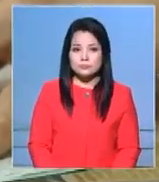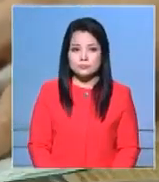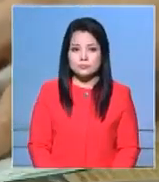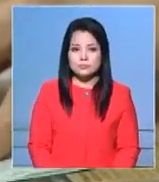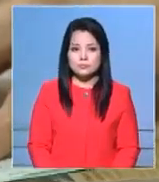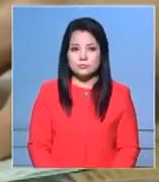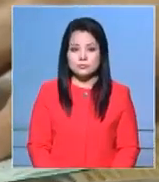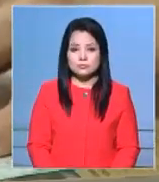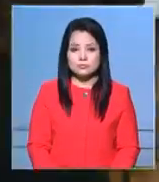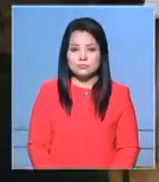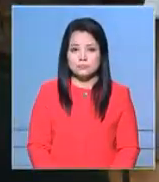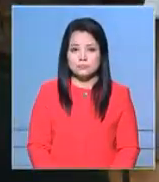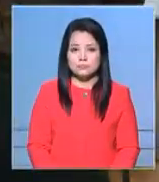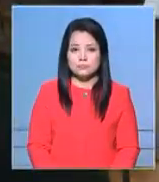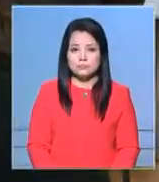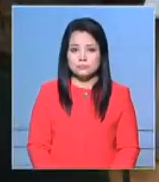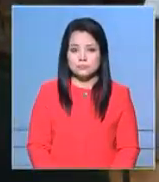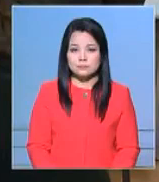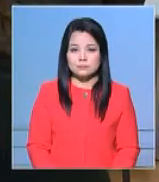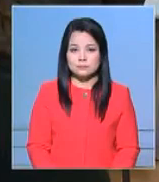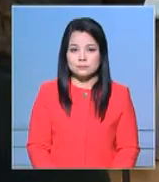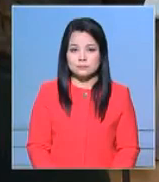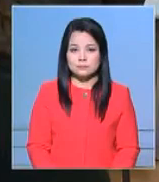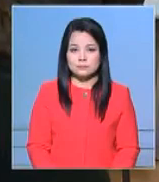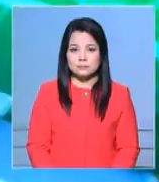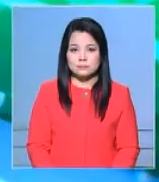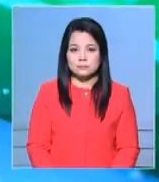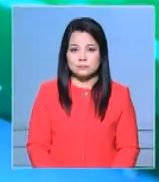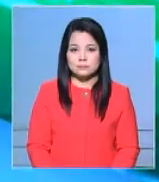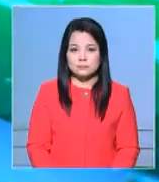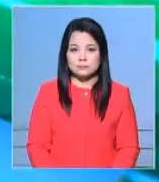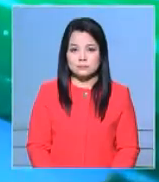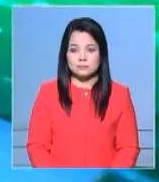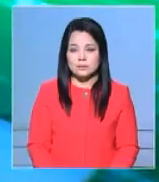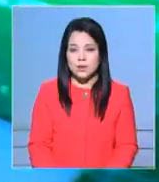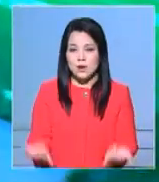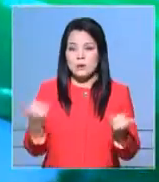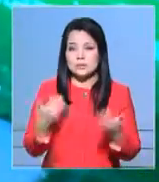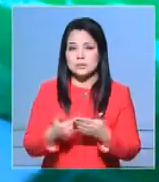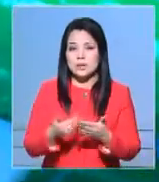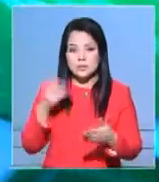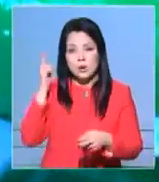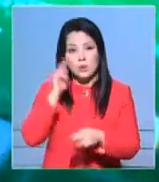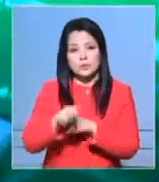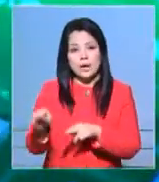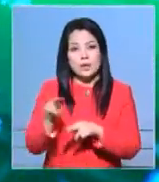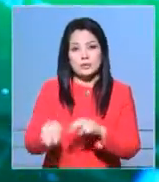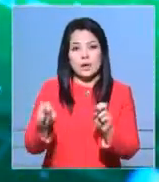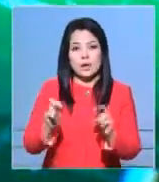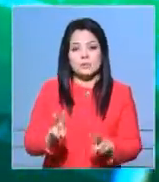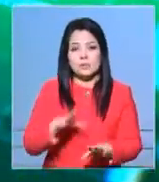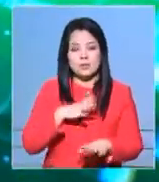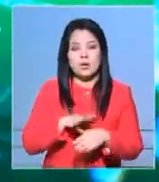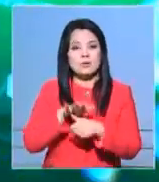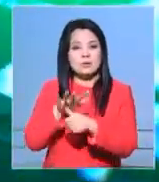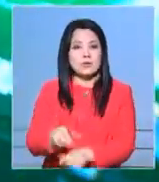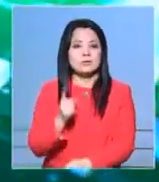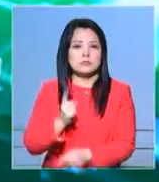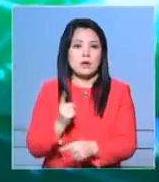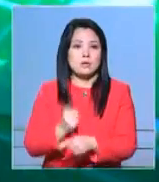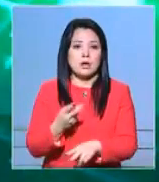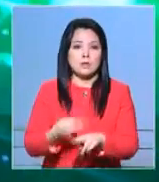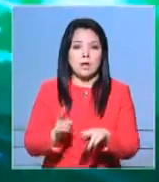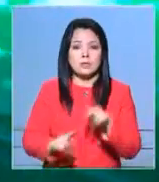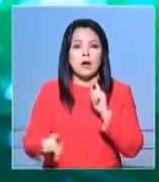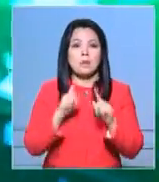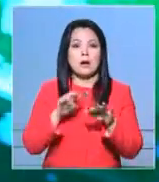Тәуекелев, Аят Түсінбаев, 24 кезет, Астанадан. Ал бұдан былай білім беру барысында кемсітушілікке жол берілмейді.